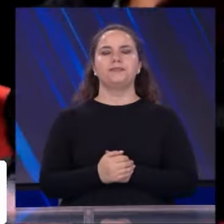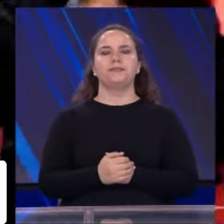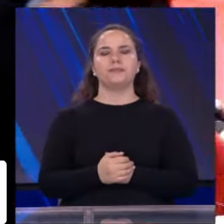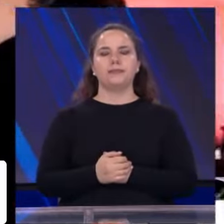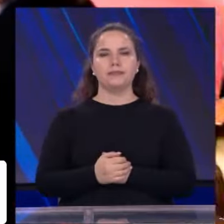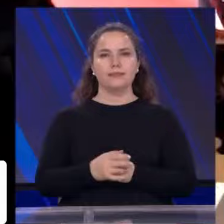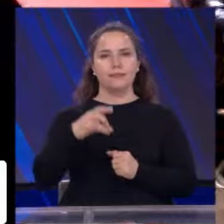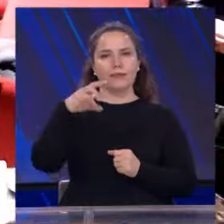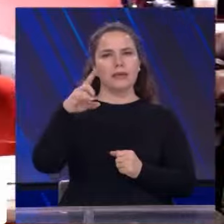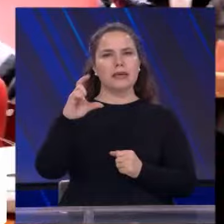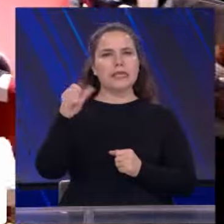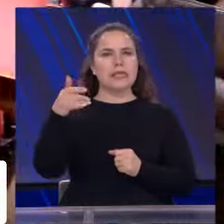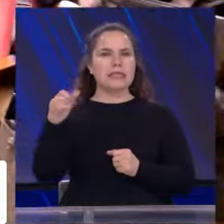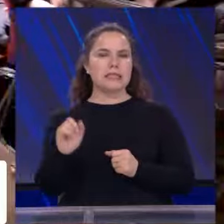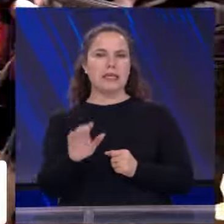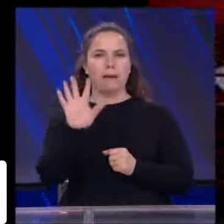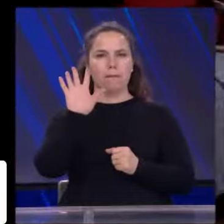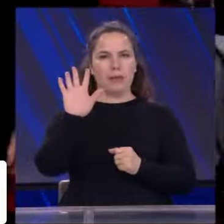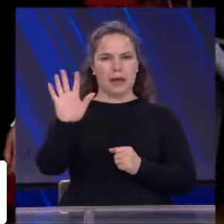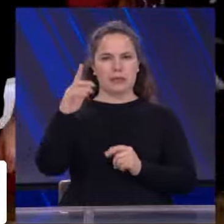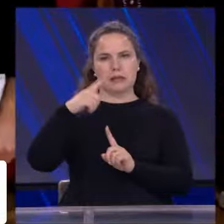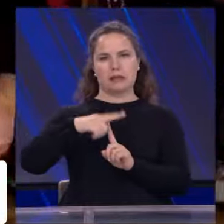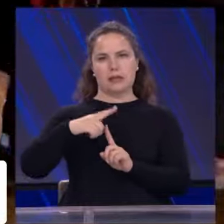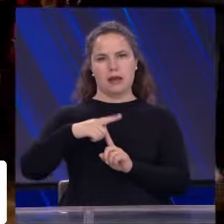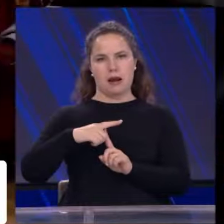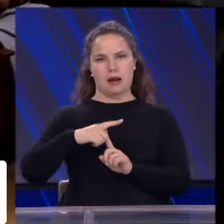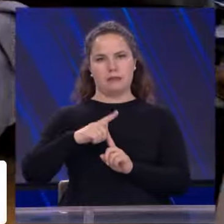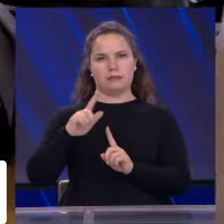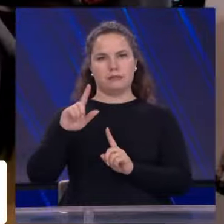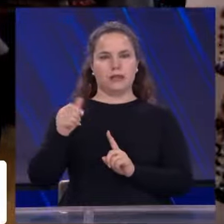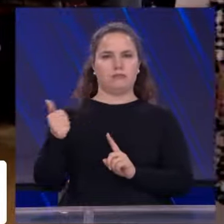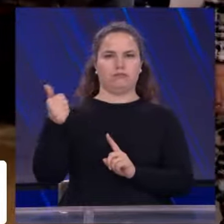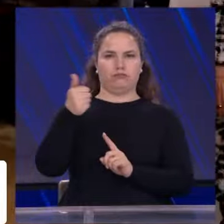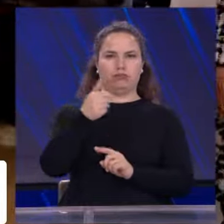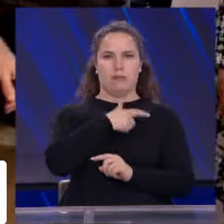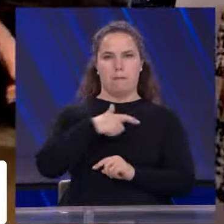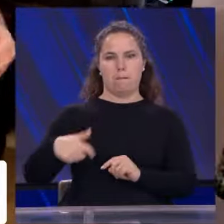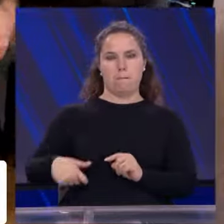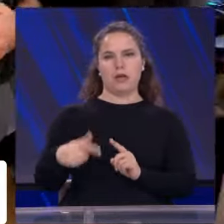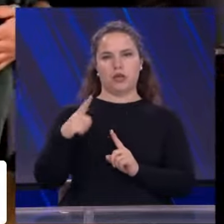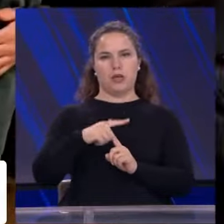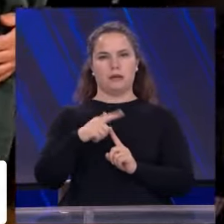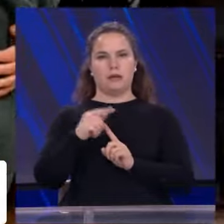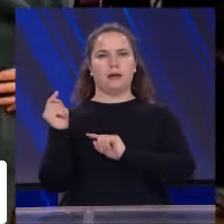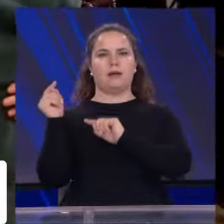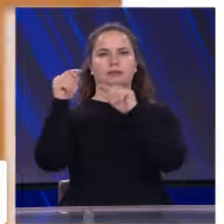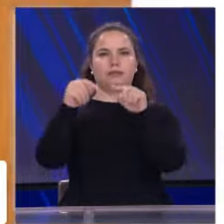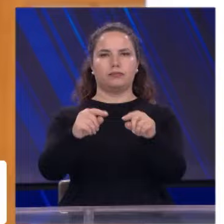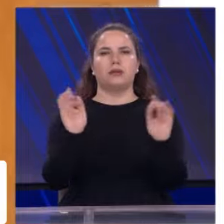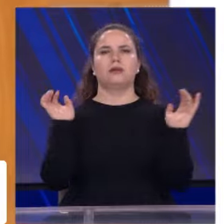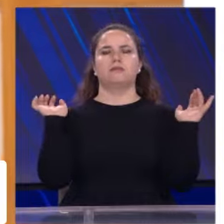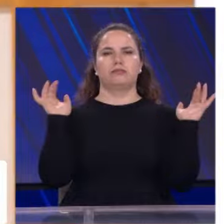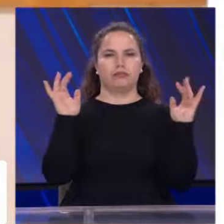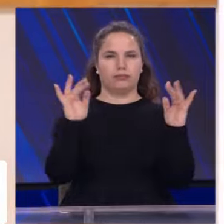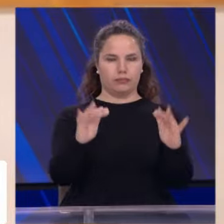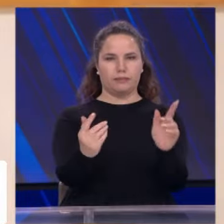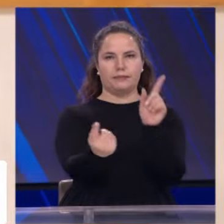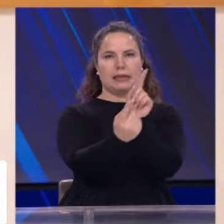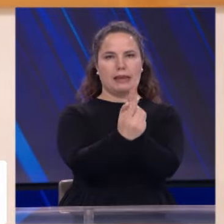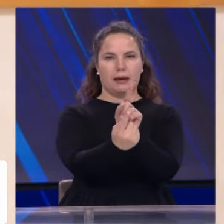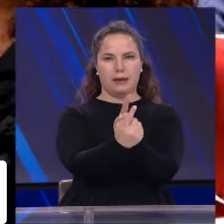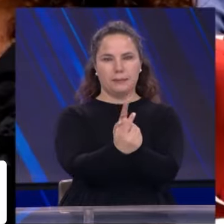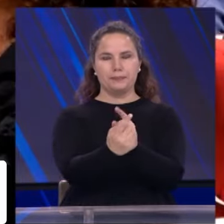Njësia 5 në kryeqytet ishte ndalesa e radhës e drejtuesit politik të Partisë Socialiste për qerkun e Tiranës, Erjon Veliaj. Ai deklaroi se